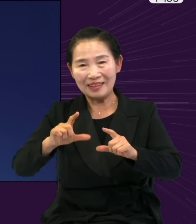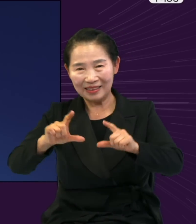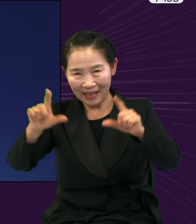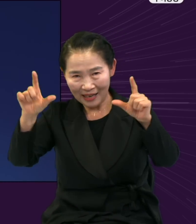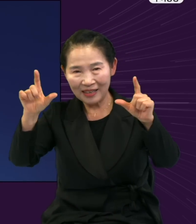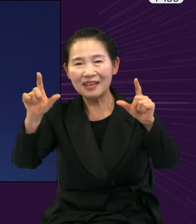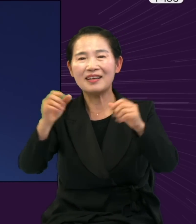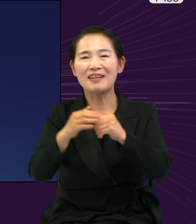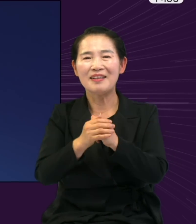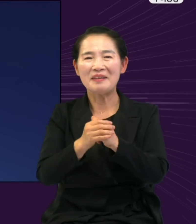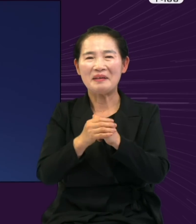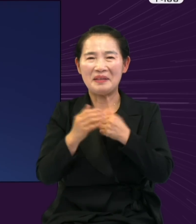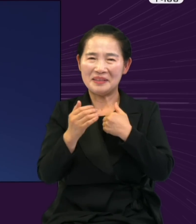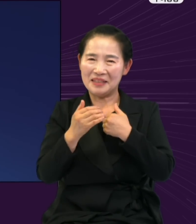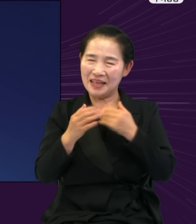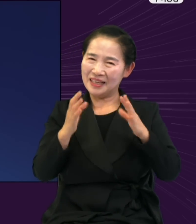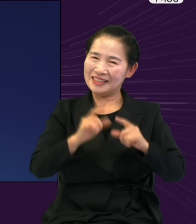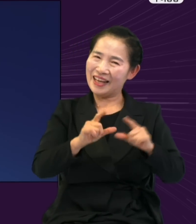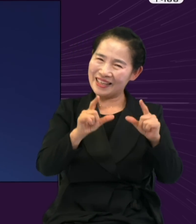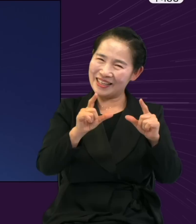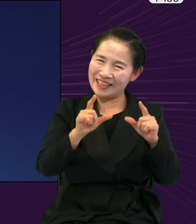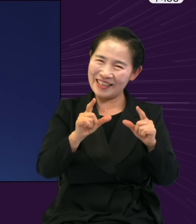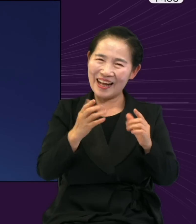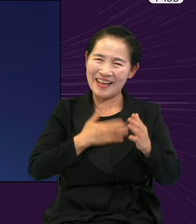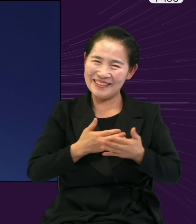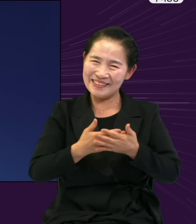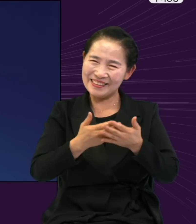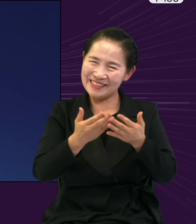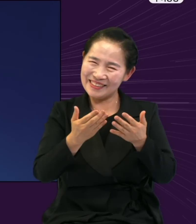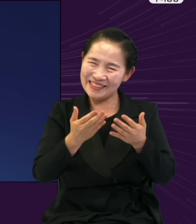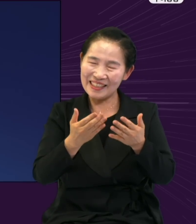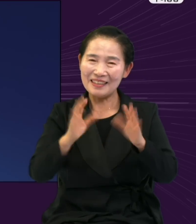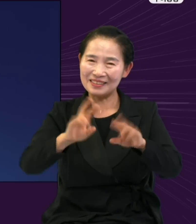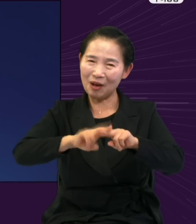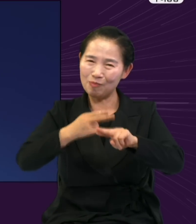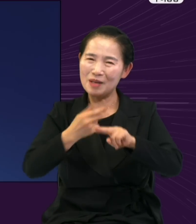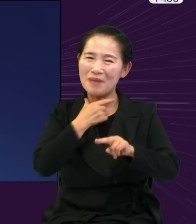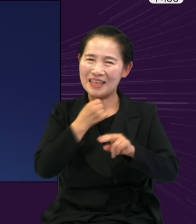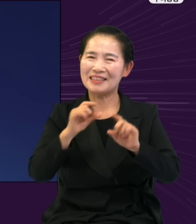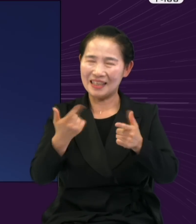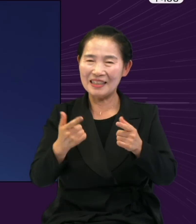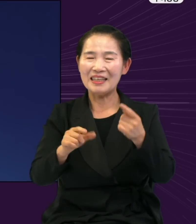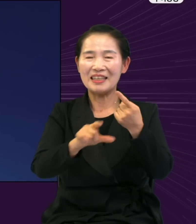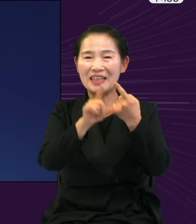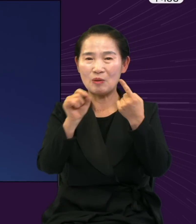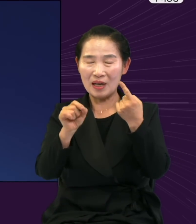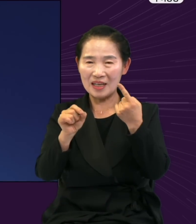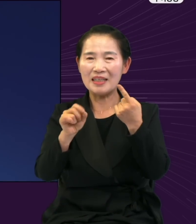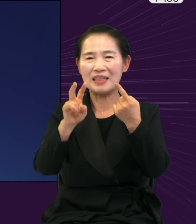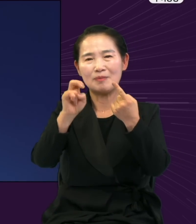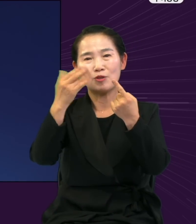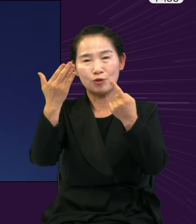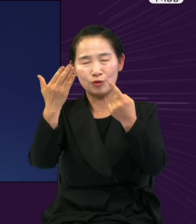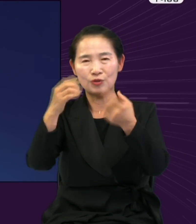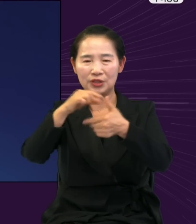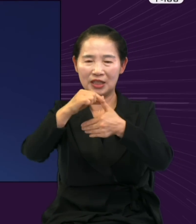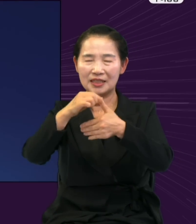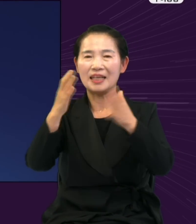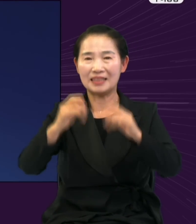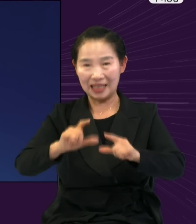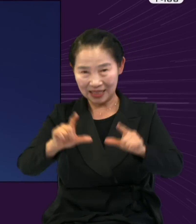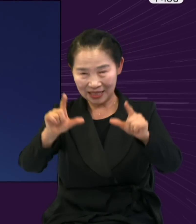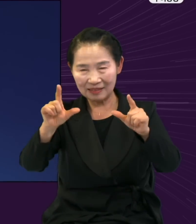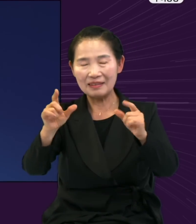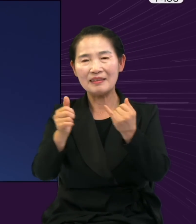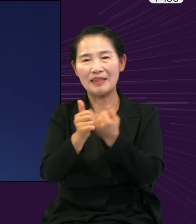생일을 알려드리는 건 뭐 선물을 받으려고 하는 건 아니에요. 1월 29일은 제 첫째 아이의 생일이에요.